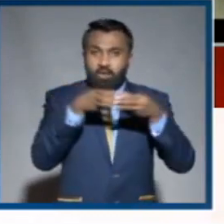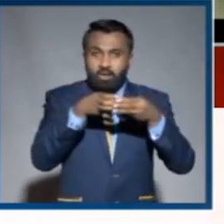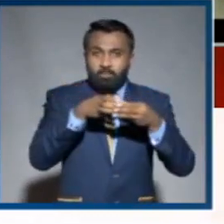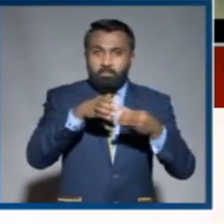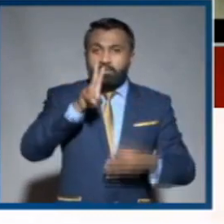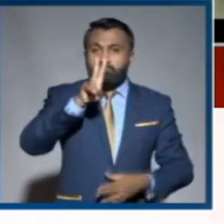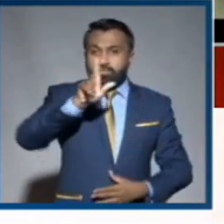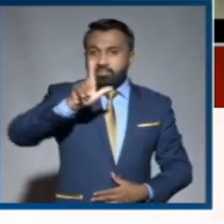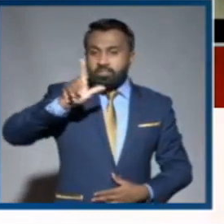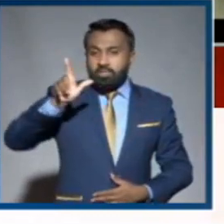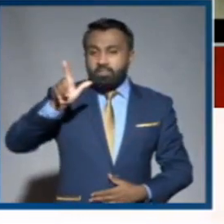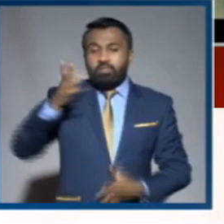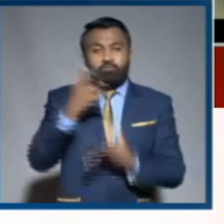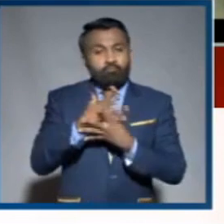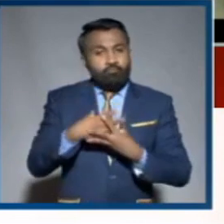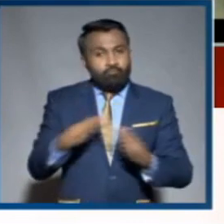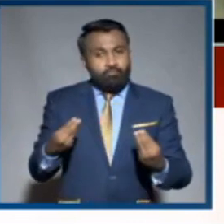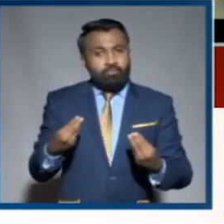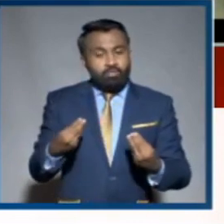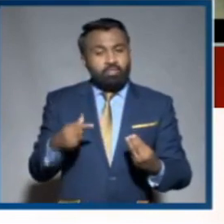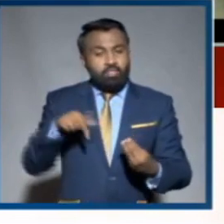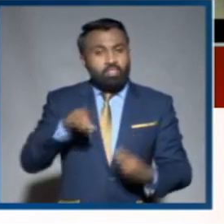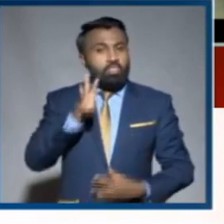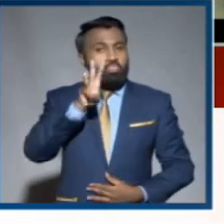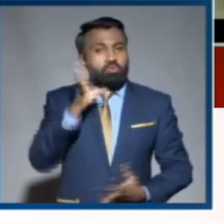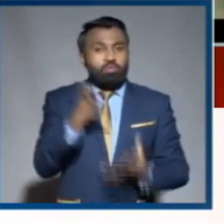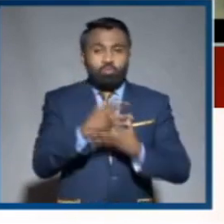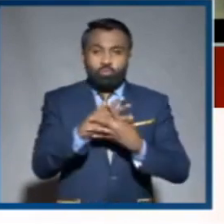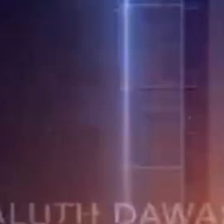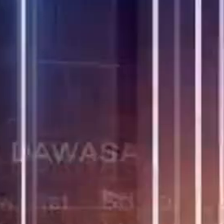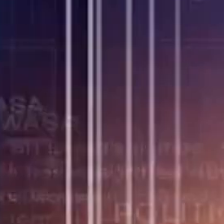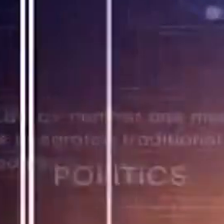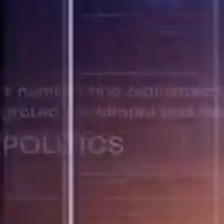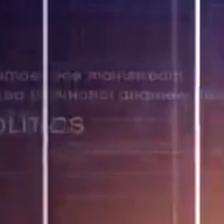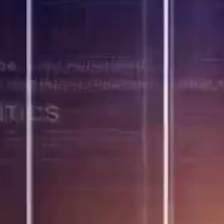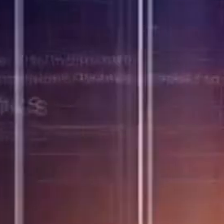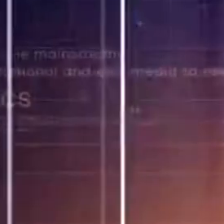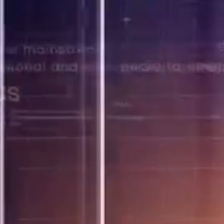वेला तवा तुना अक्रिय विमीन पावती मेक शत्रुदायक तत्व